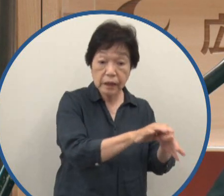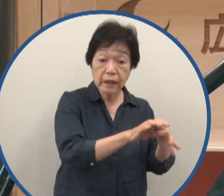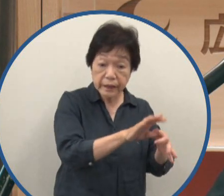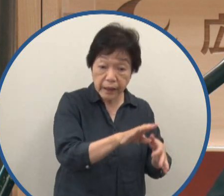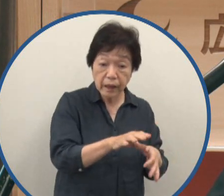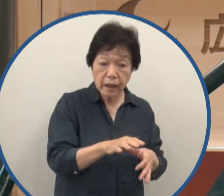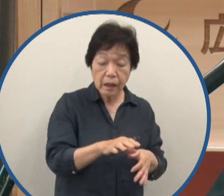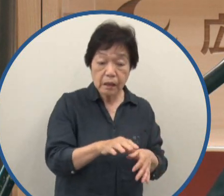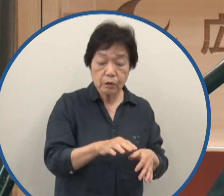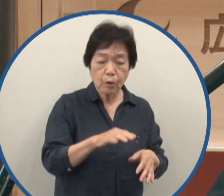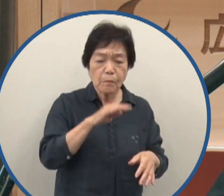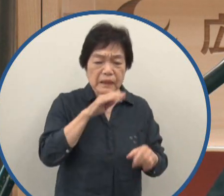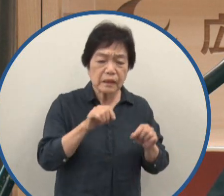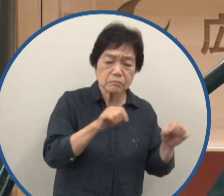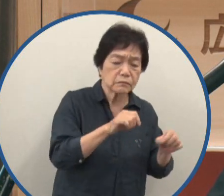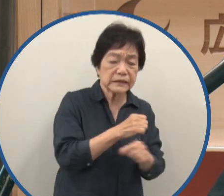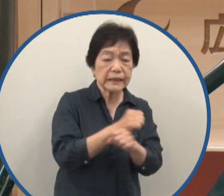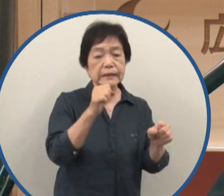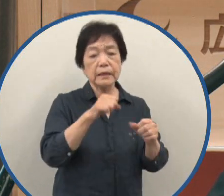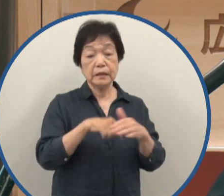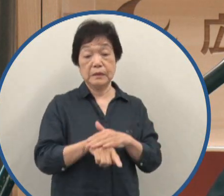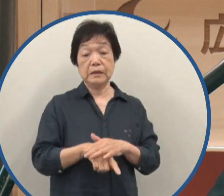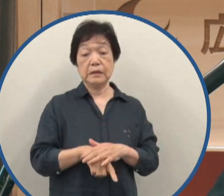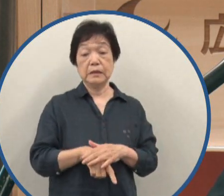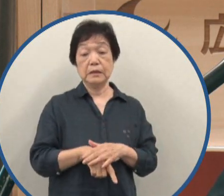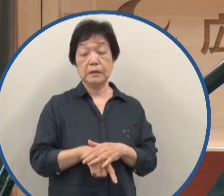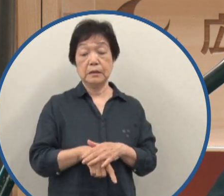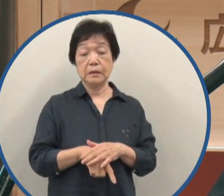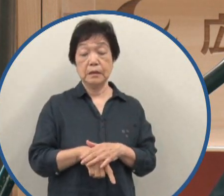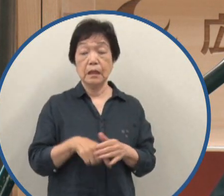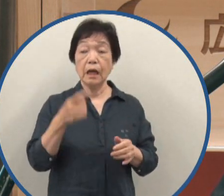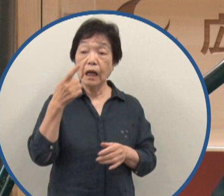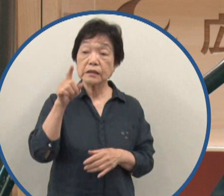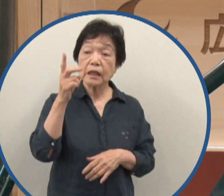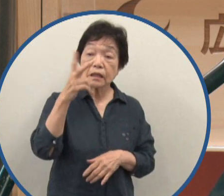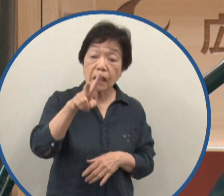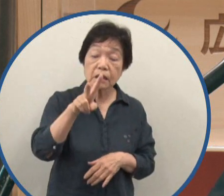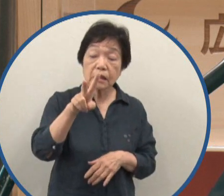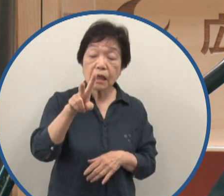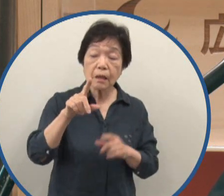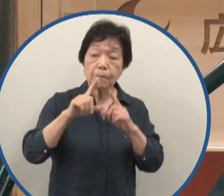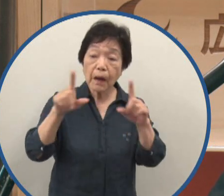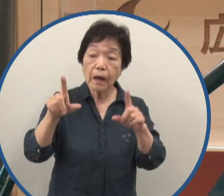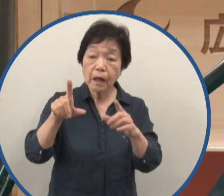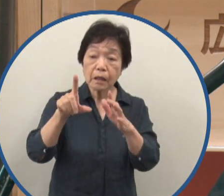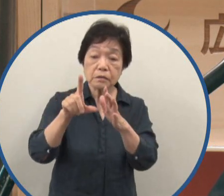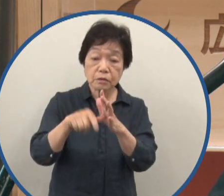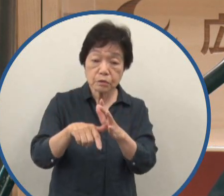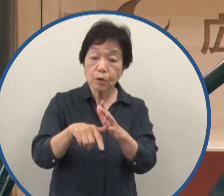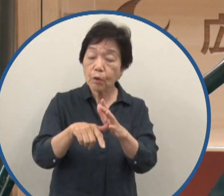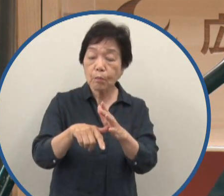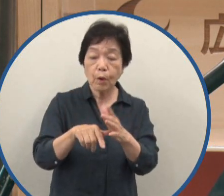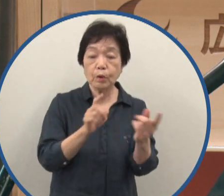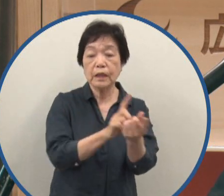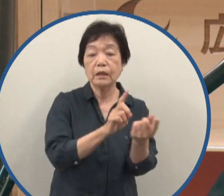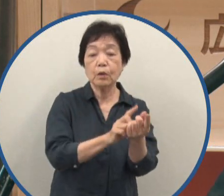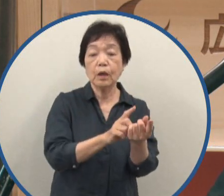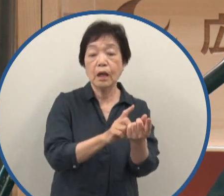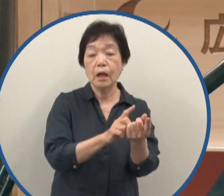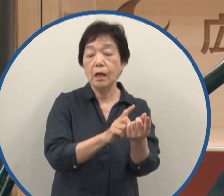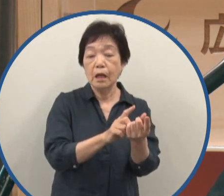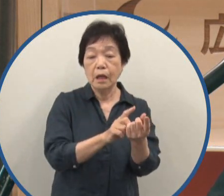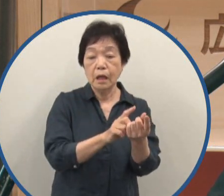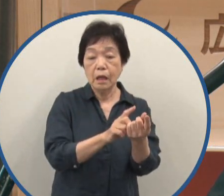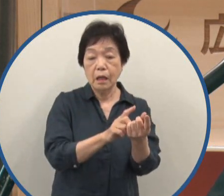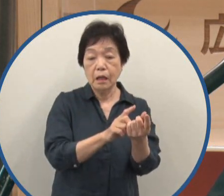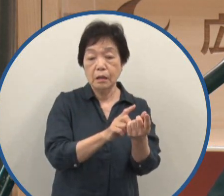というかですね、あの明日明後日とかになると、あのちょっと対応があ